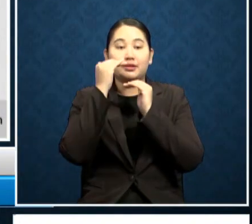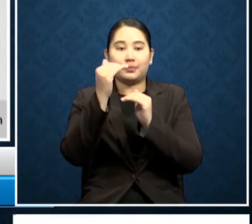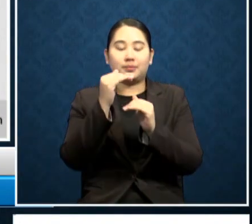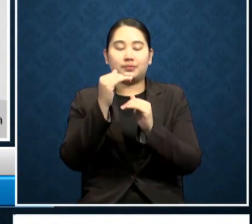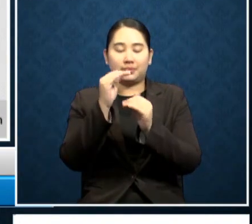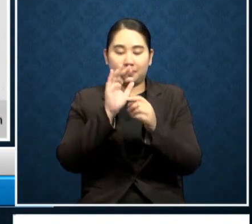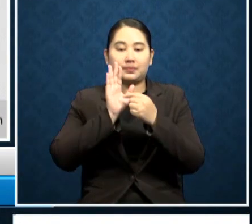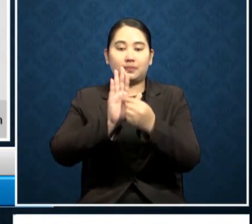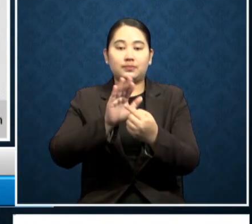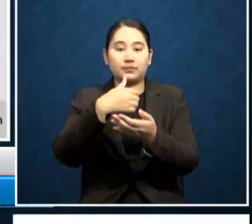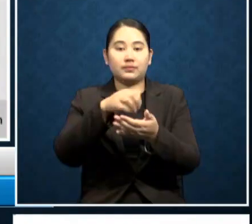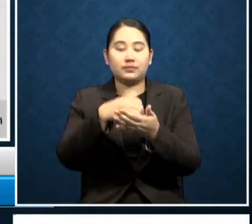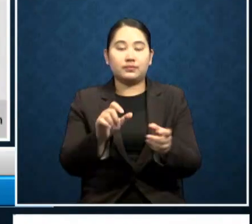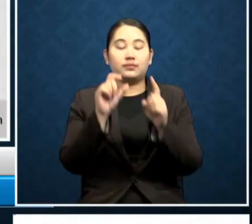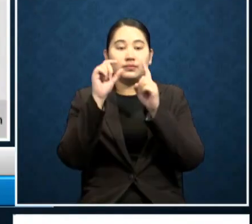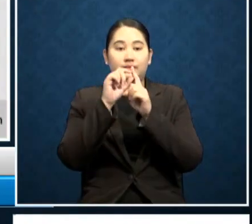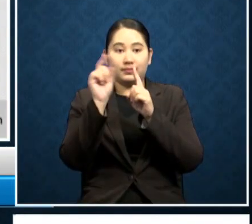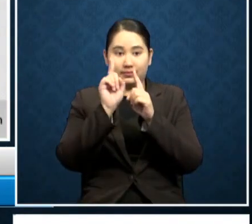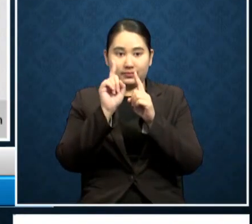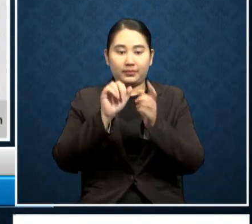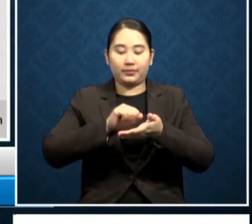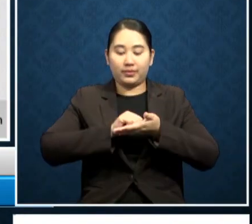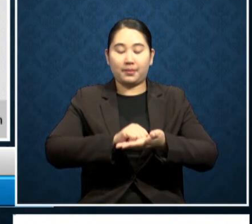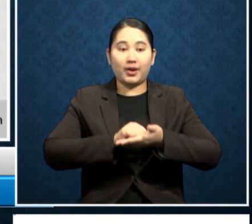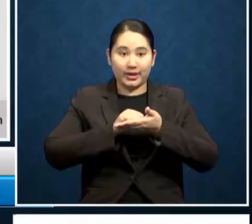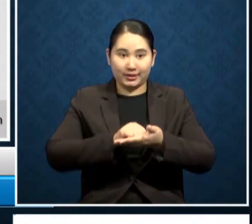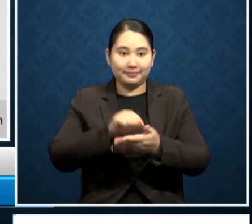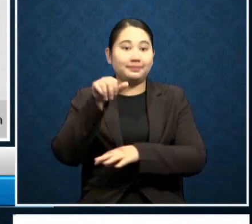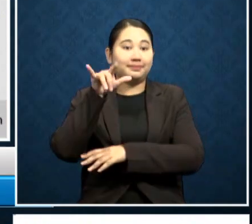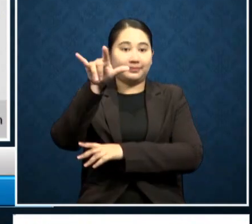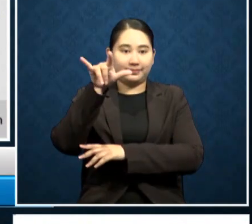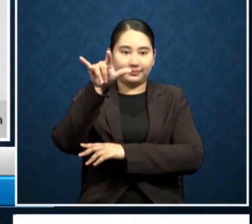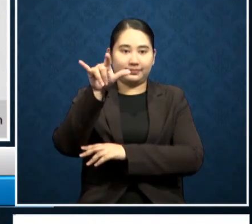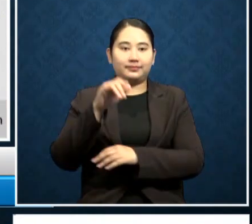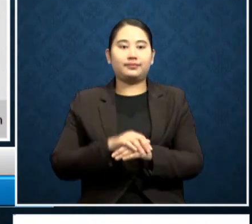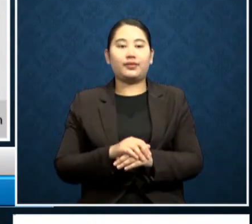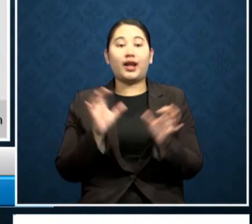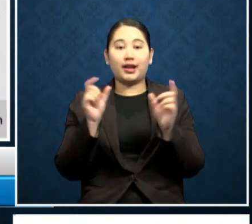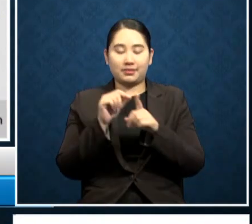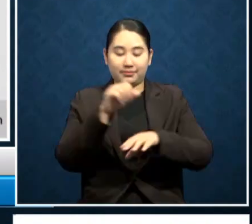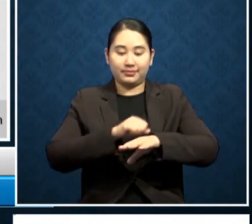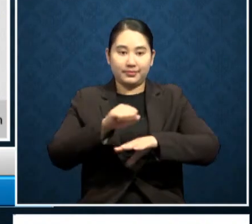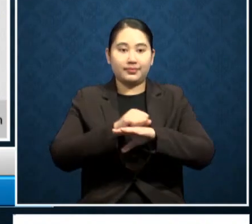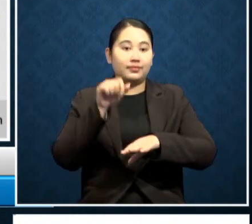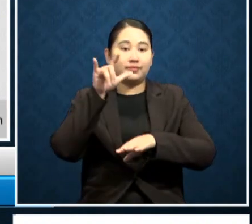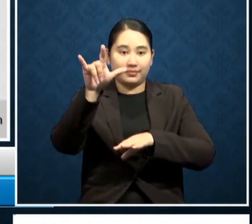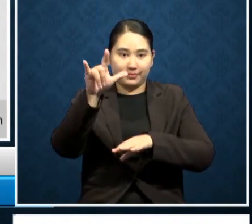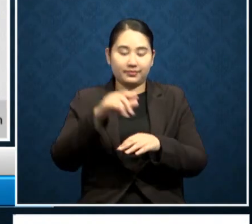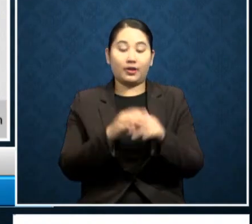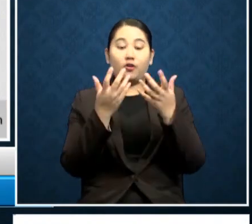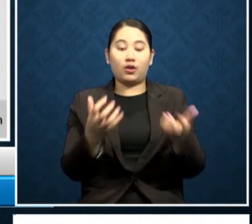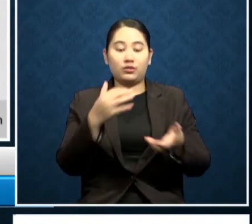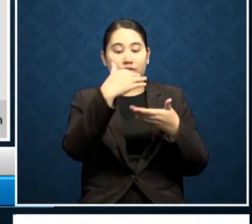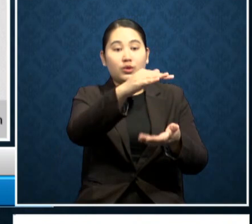อย่างเช่นคำว่าบริการจัดการจราจรถ่าอากาศอากาศยานการขนส่งถ่าอากาศ